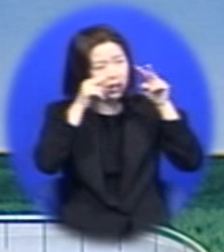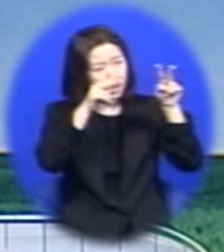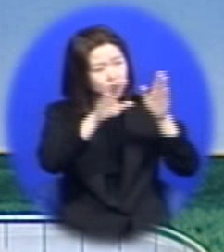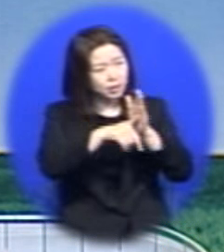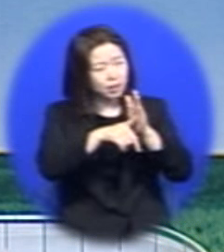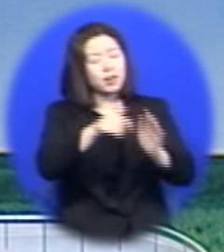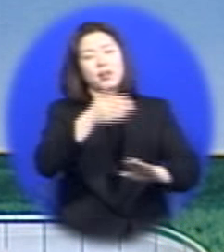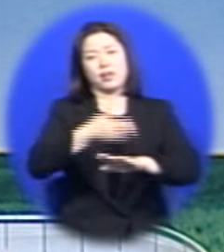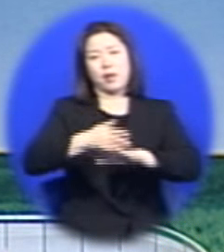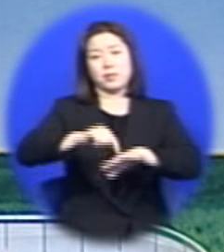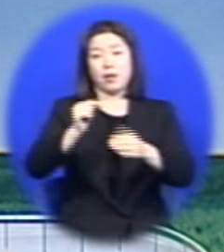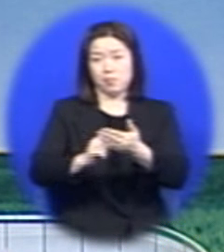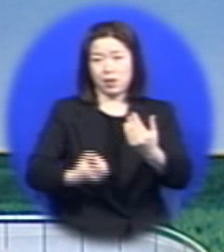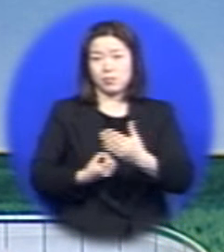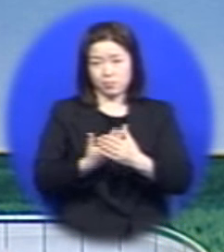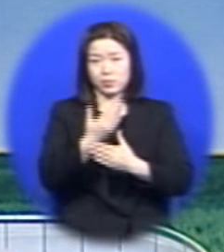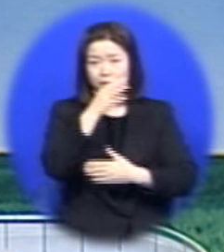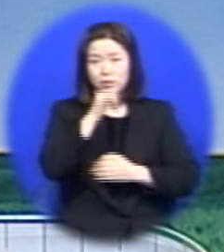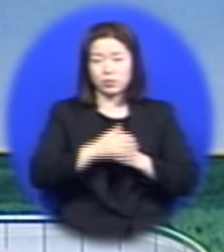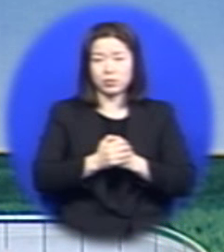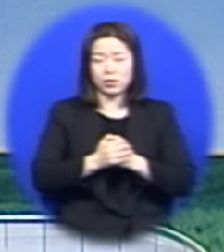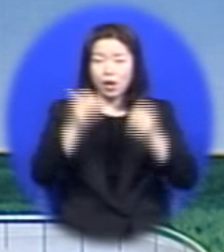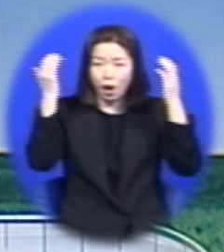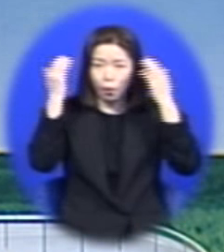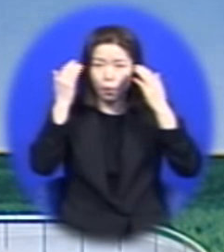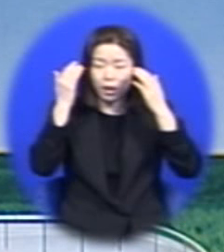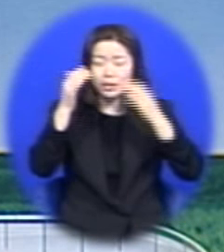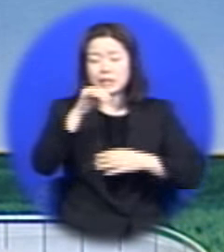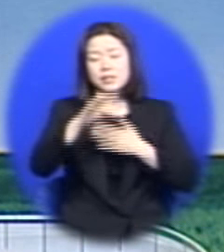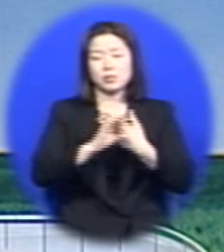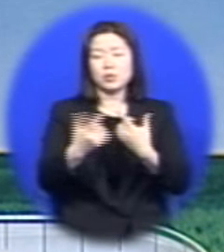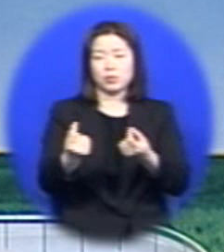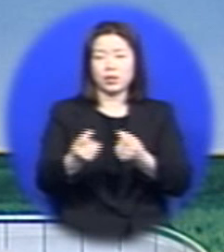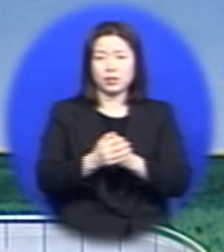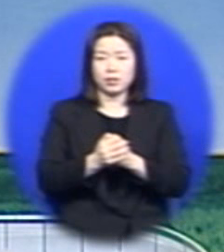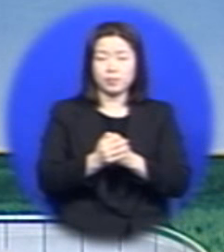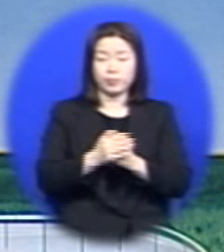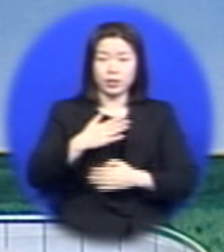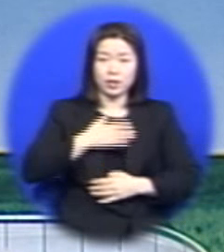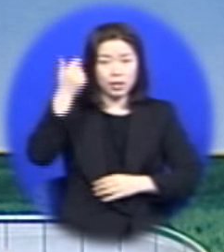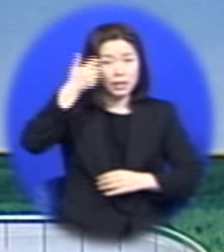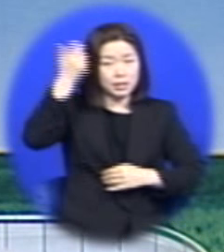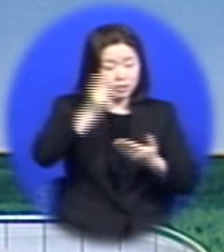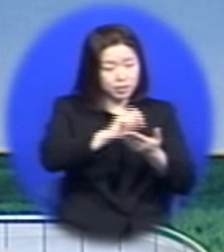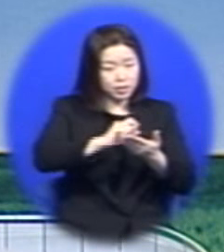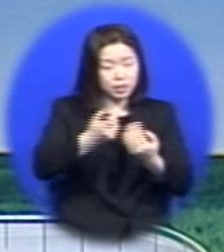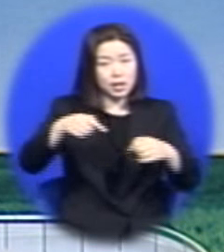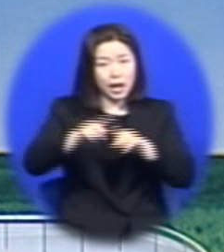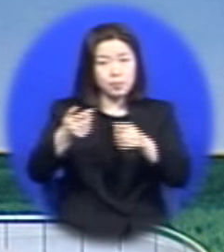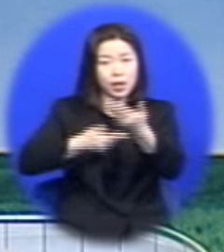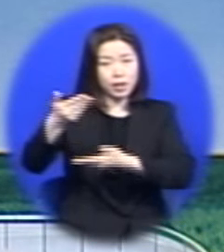거예요. 고난을 거치면 그렇습니다. 저는 영성일기를 같이 나누면서